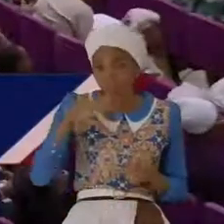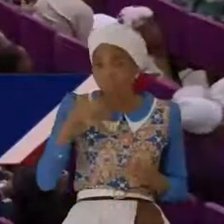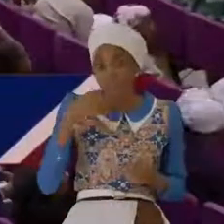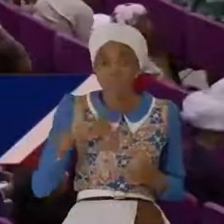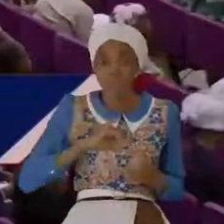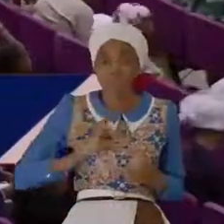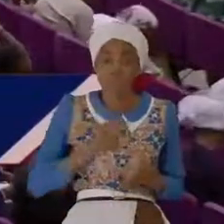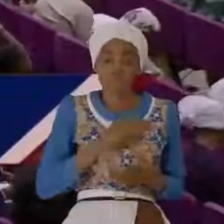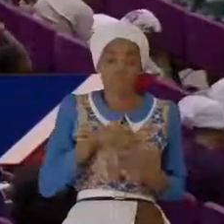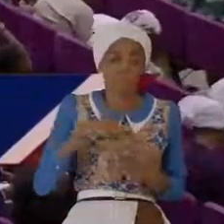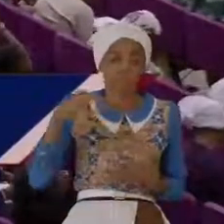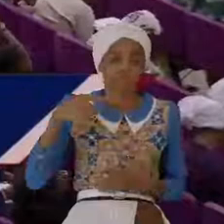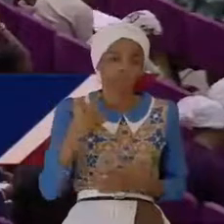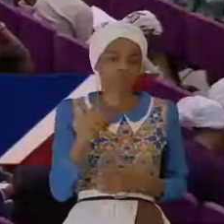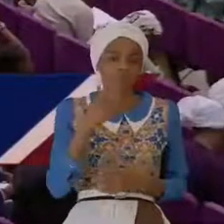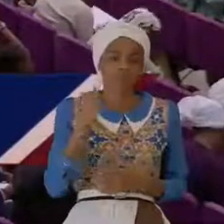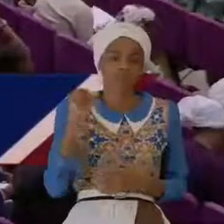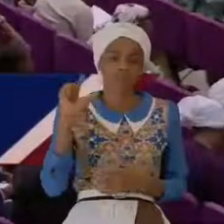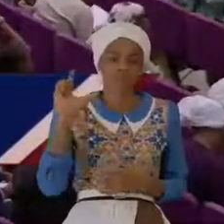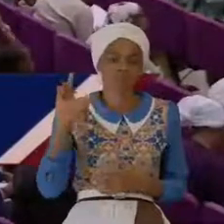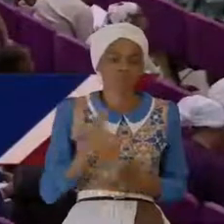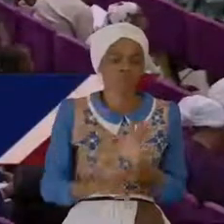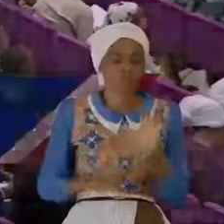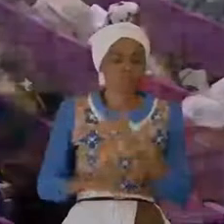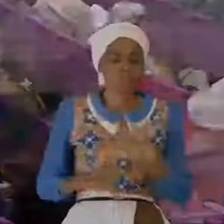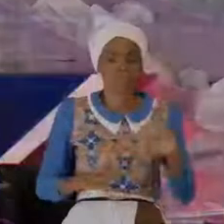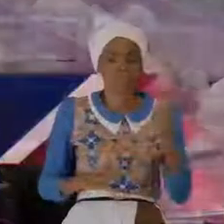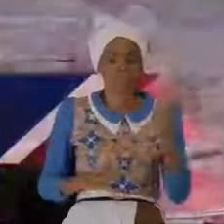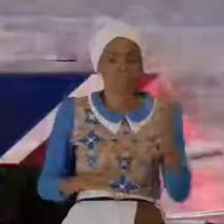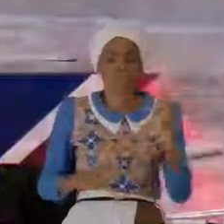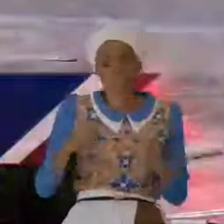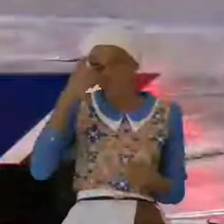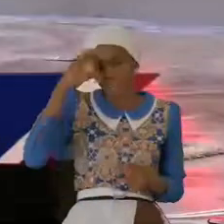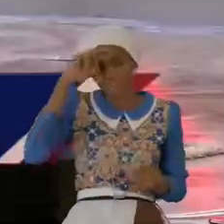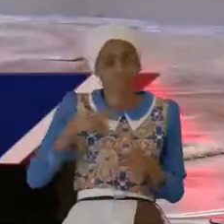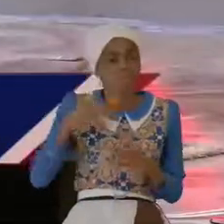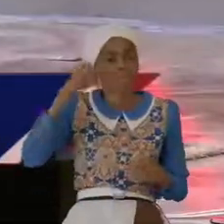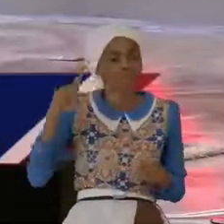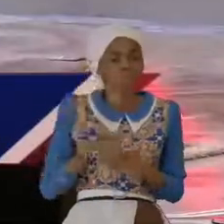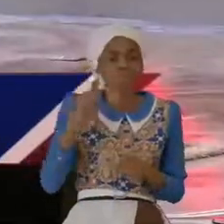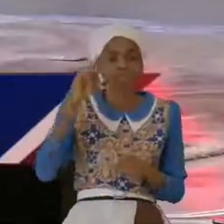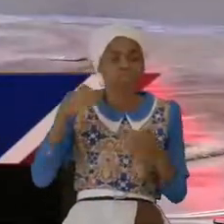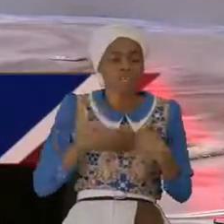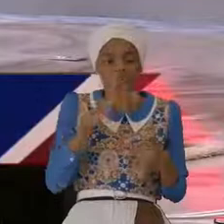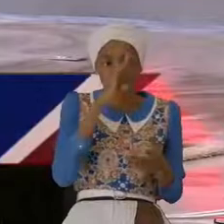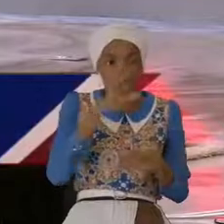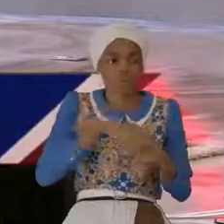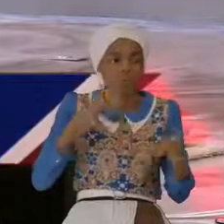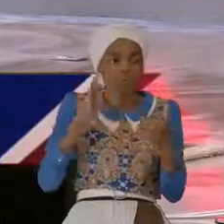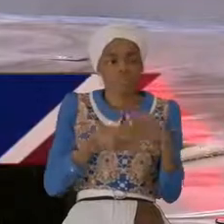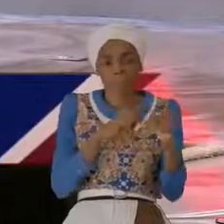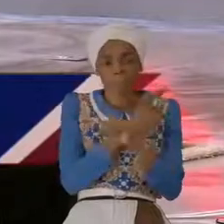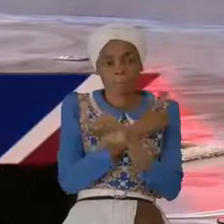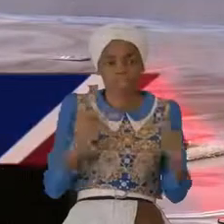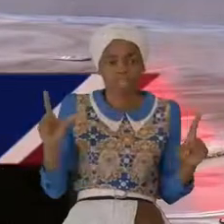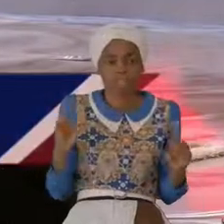Galates chapitre 5, verset 13. Frères, vous avez été appelés à la